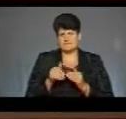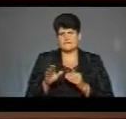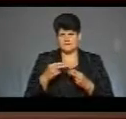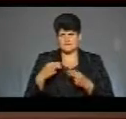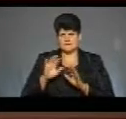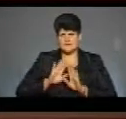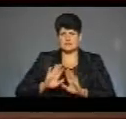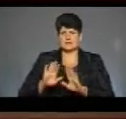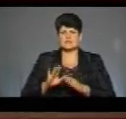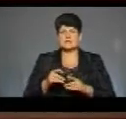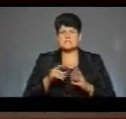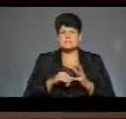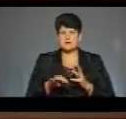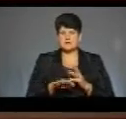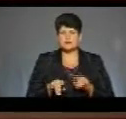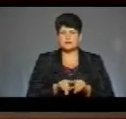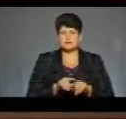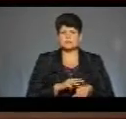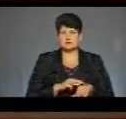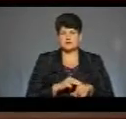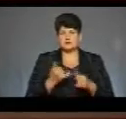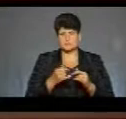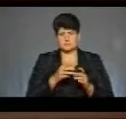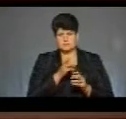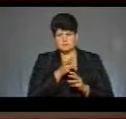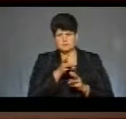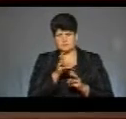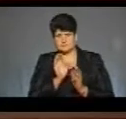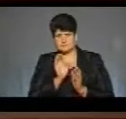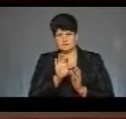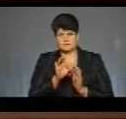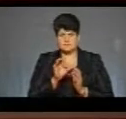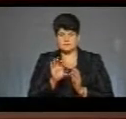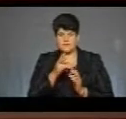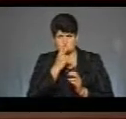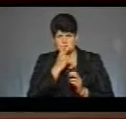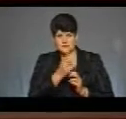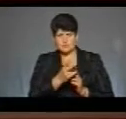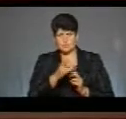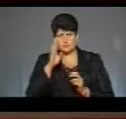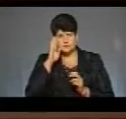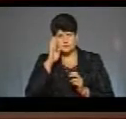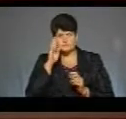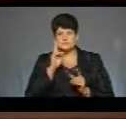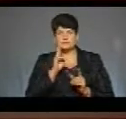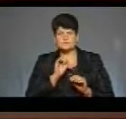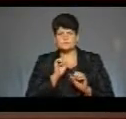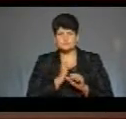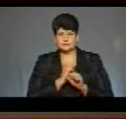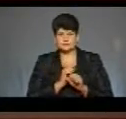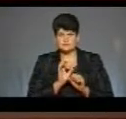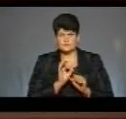ділянки. Також сьогодні правоохоронці оприлюднили кадри з камер відеоспостереження, на яких видно підозрюваного в замаху, розповів